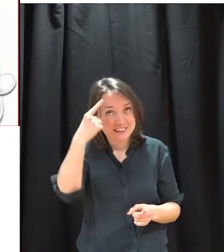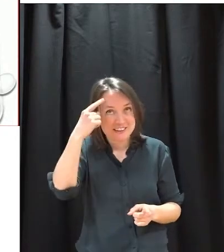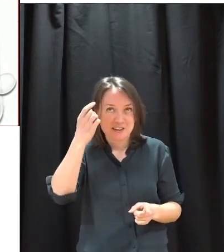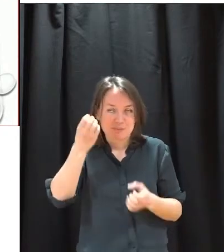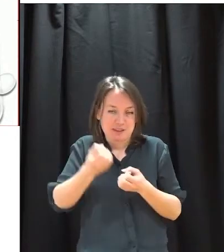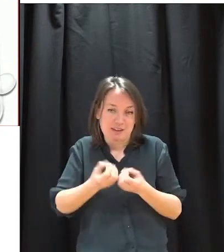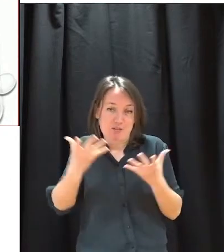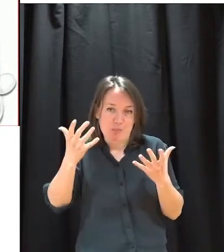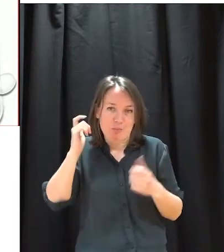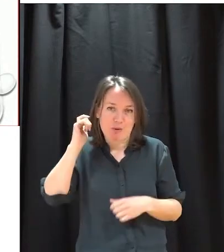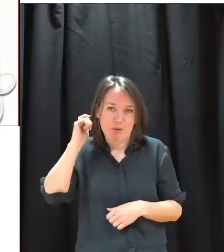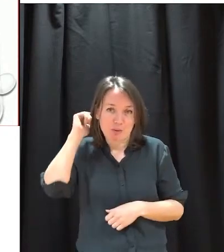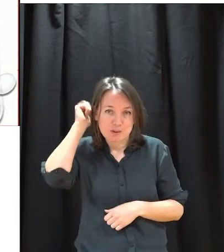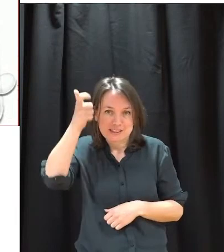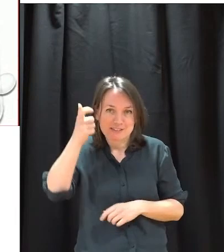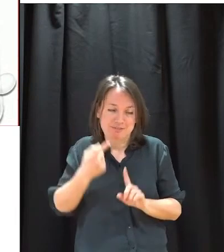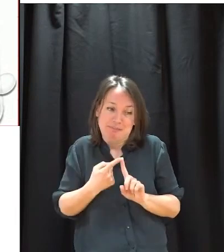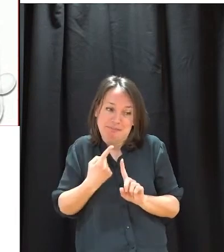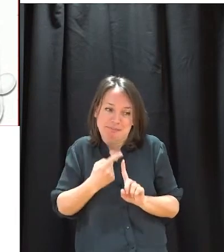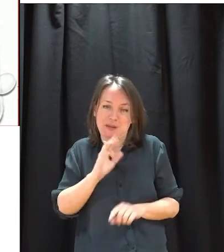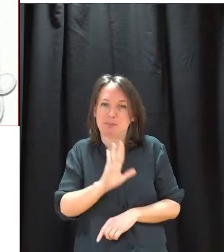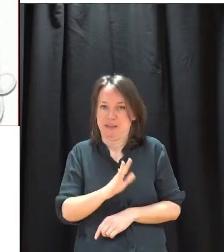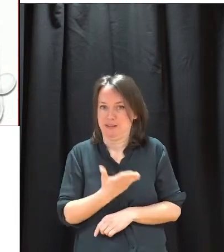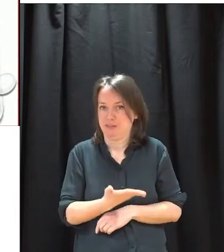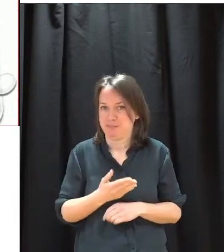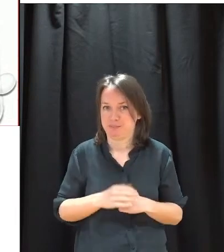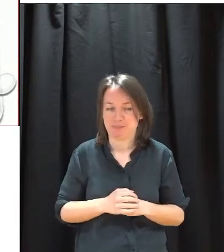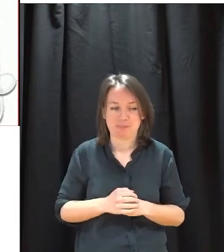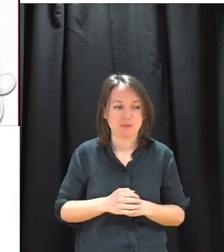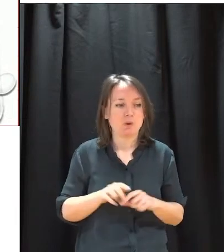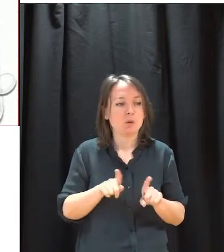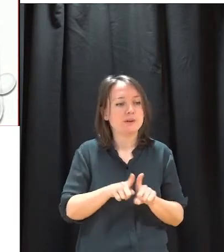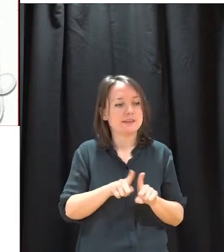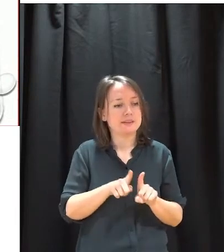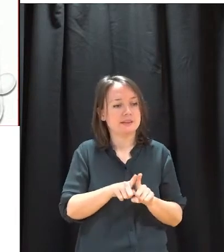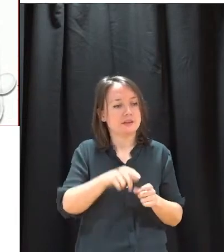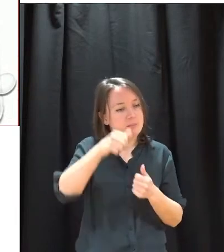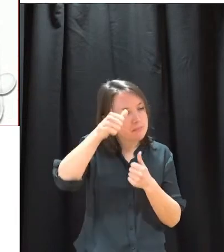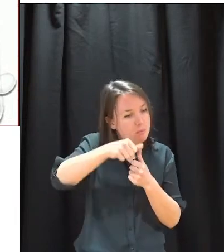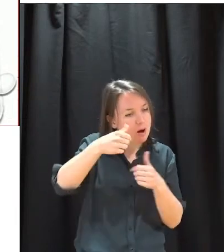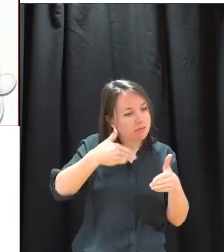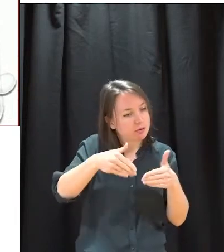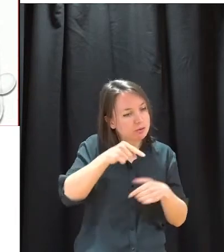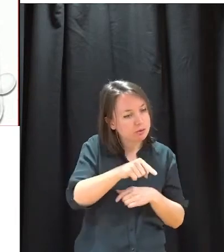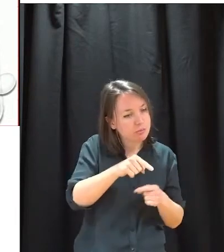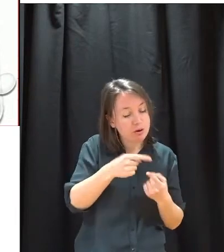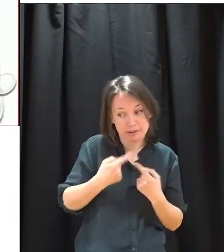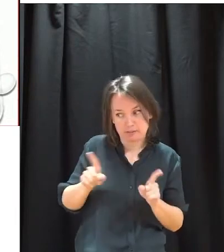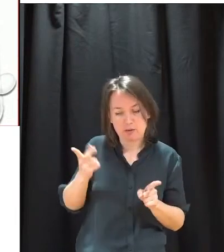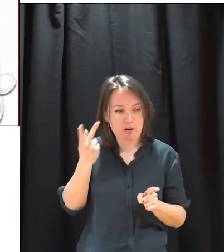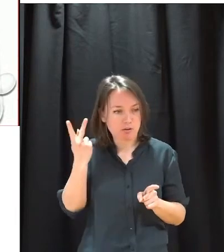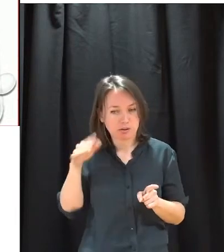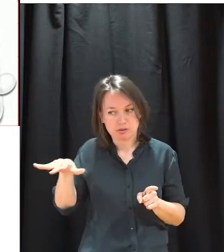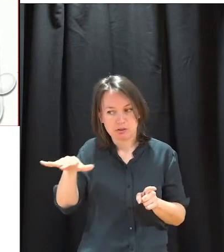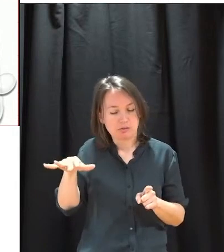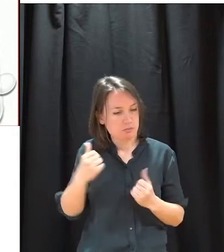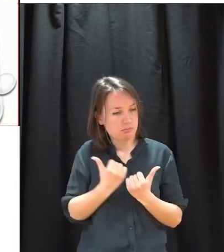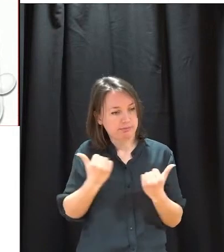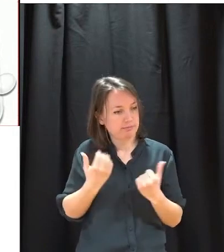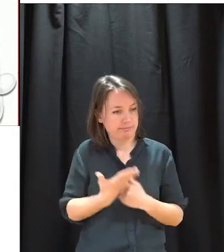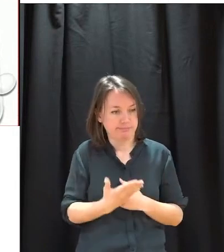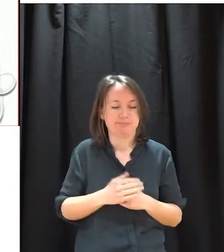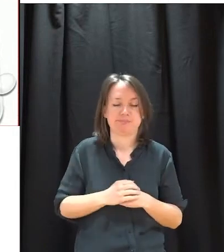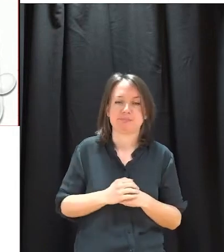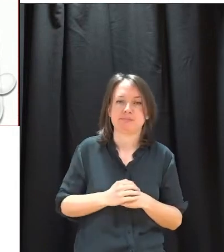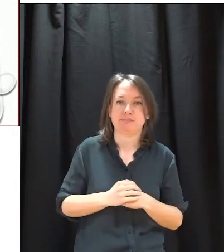singulier. Le fonctionnement de la mémoire de ces enfants diffère de celle des enfants entendants. Une importance aussi pour nous de pouvoir faire